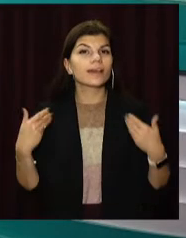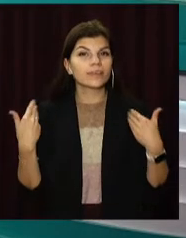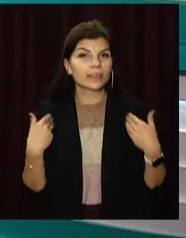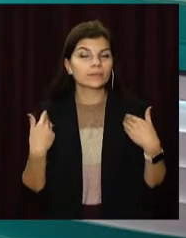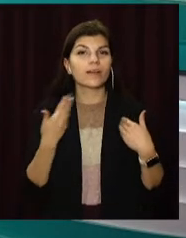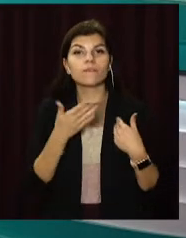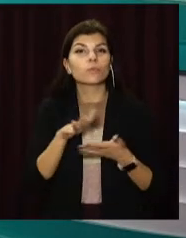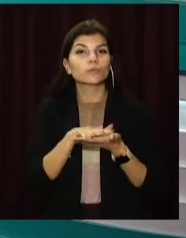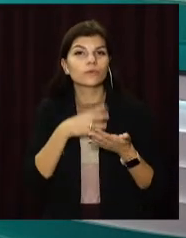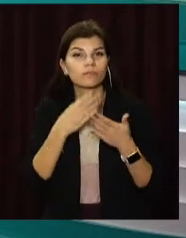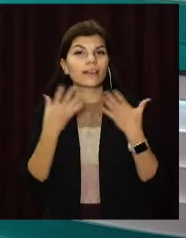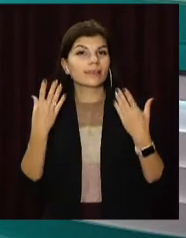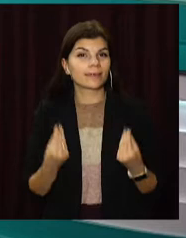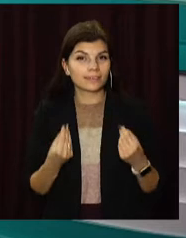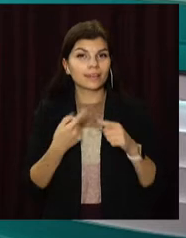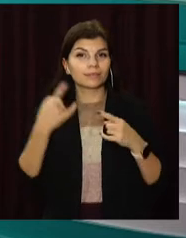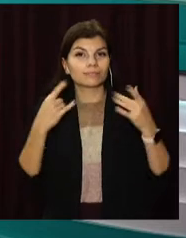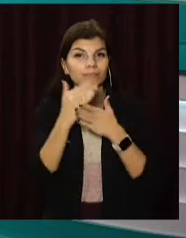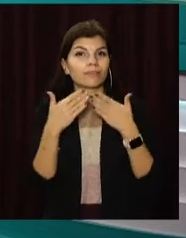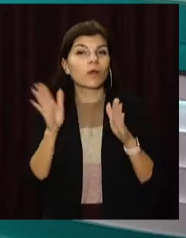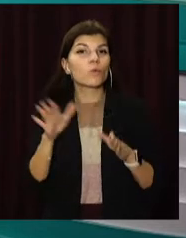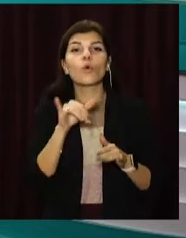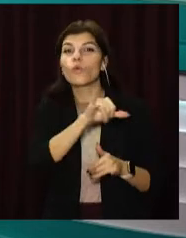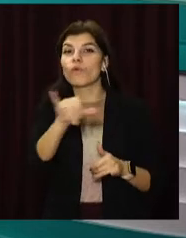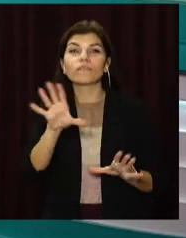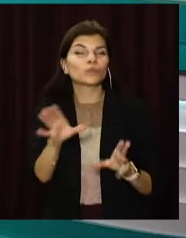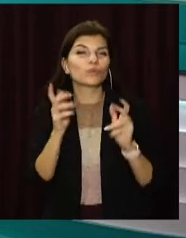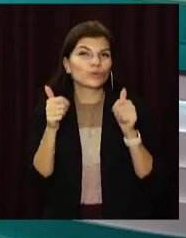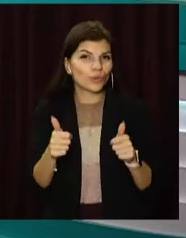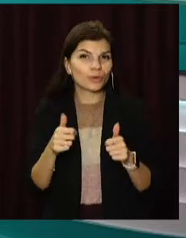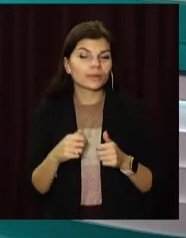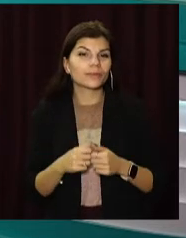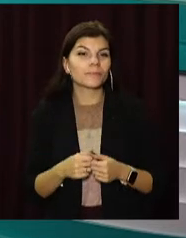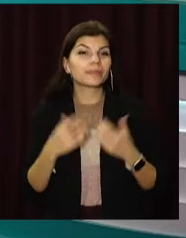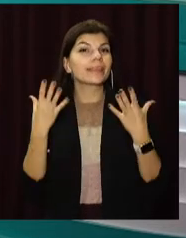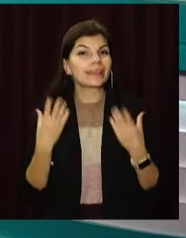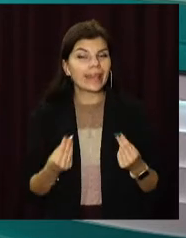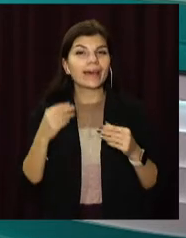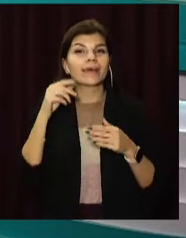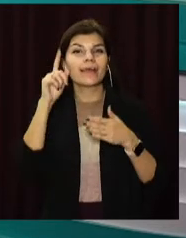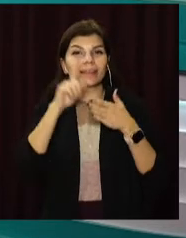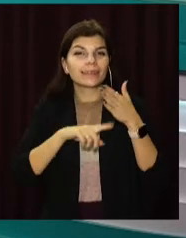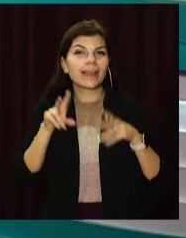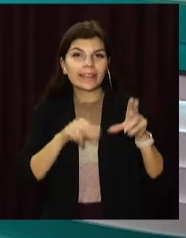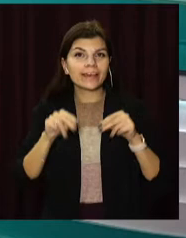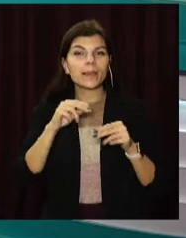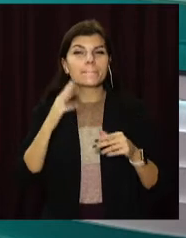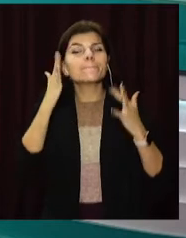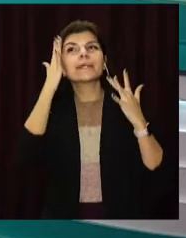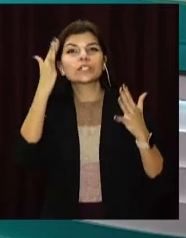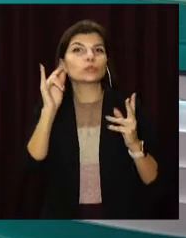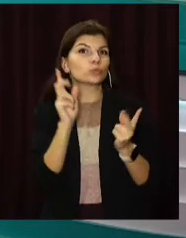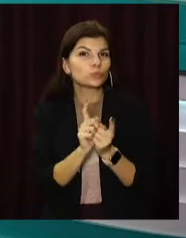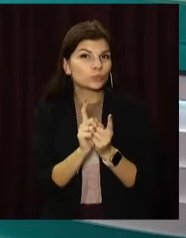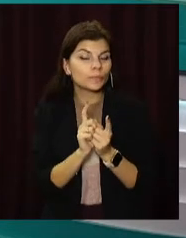Вітаю! Ви продовжуєте свій день з відкритим. Нехай все сьогодні у вас буде добре. День надії, мрії, зустрічі. Як завжди, у